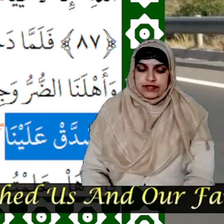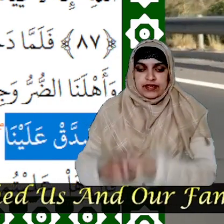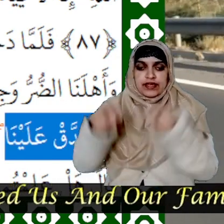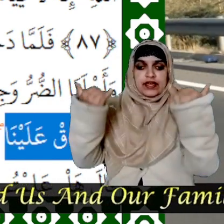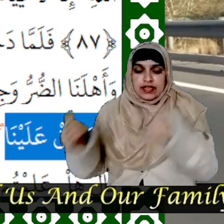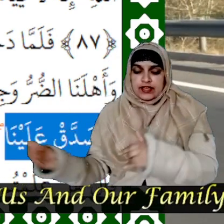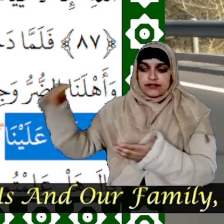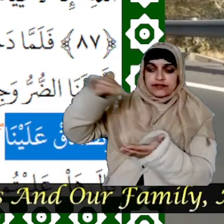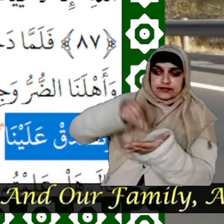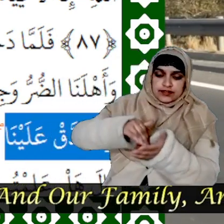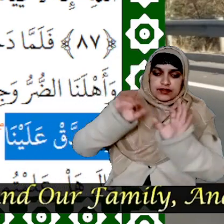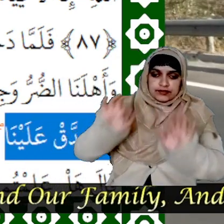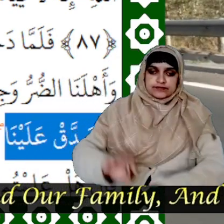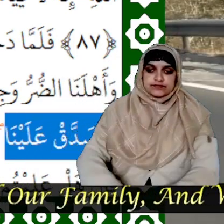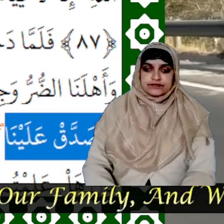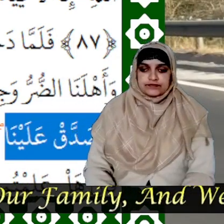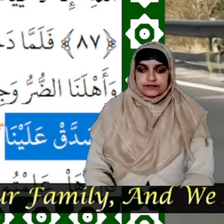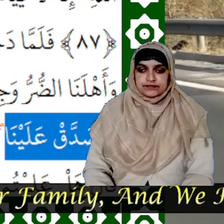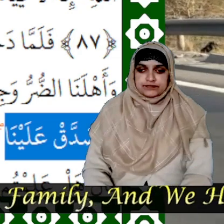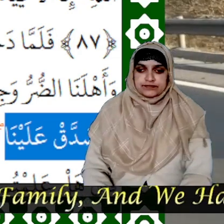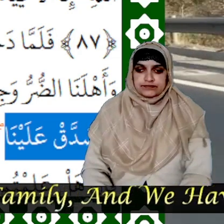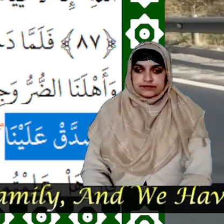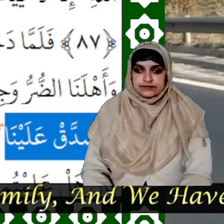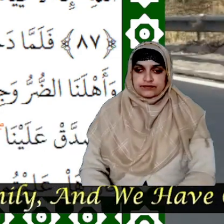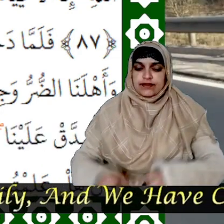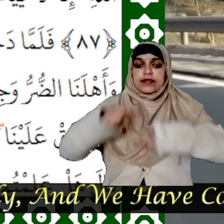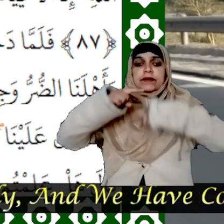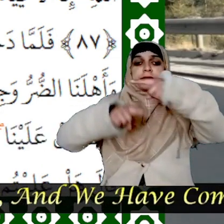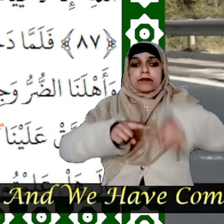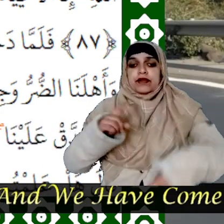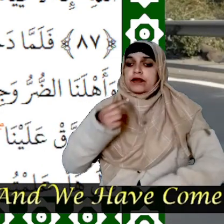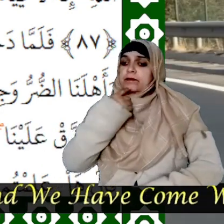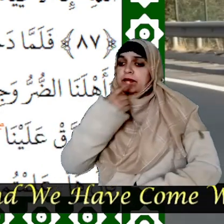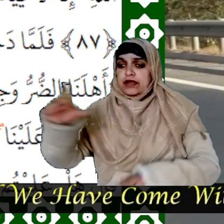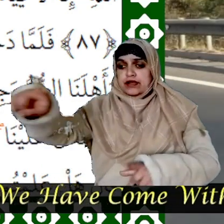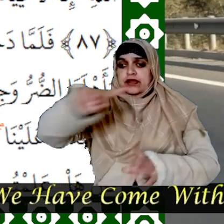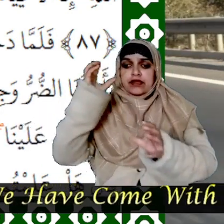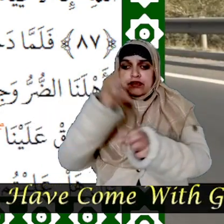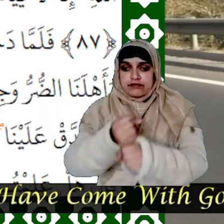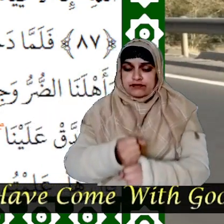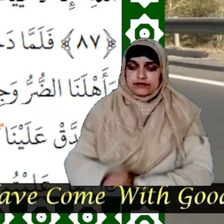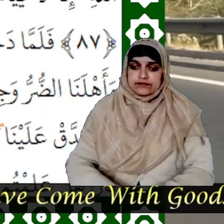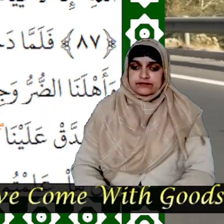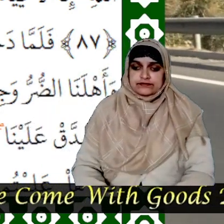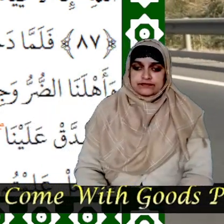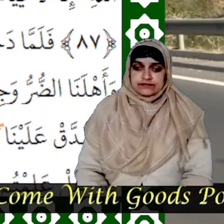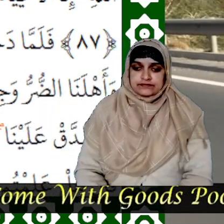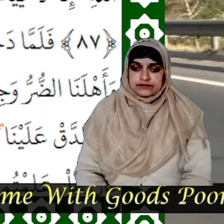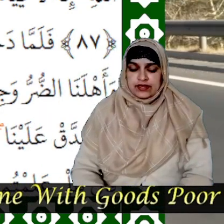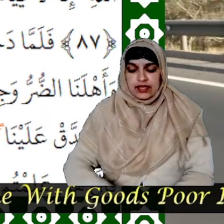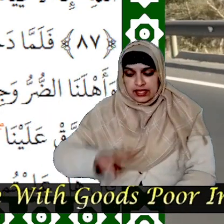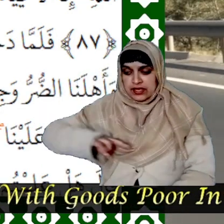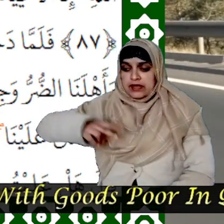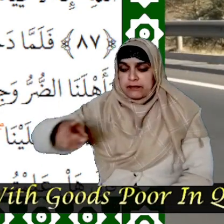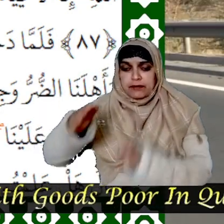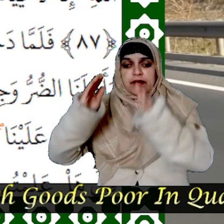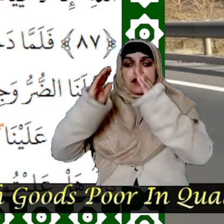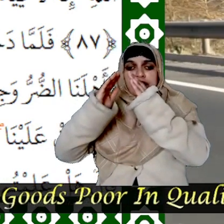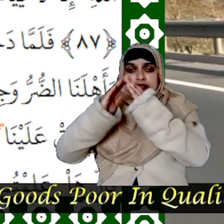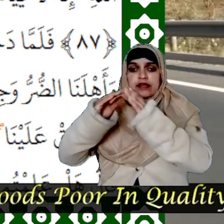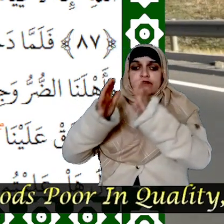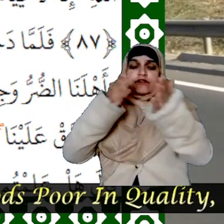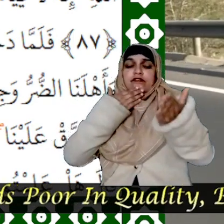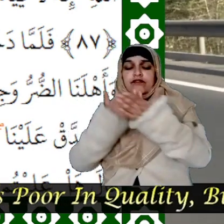نوغرقو وتصدق علينا نرى صدقاته خانمان نوغرقو إن الله يجزي